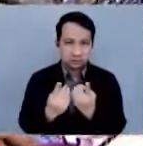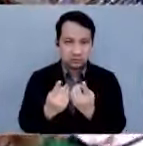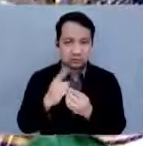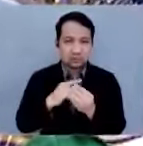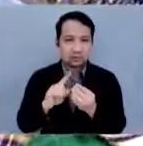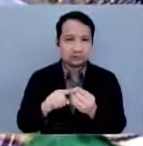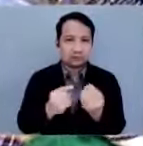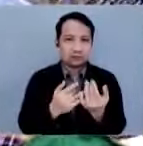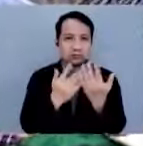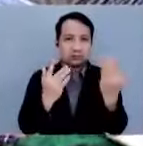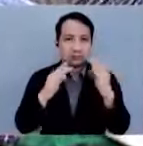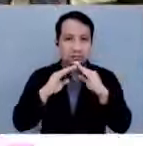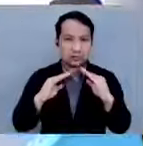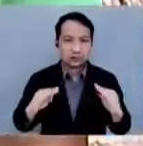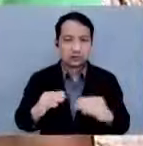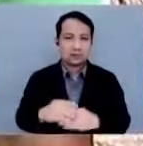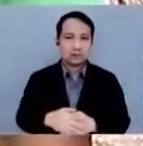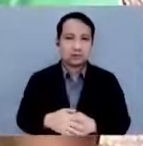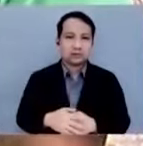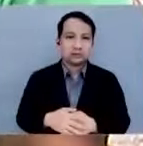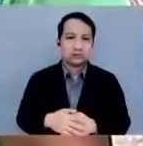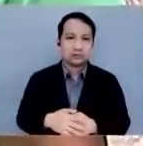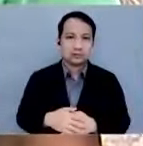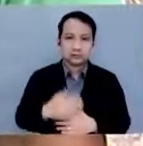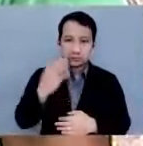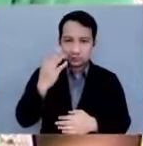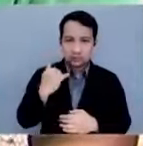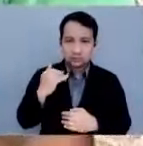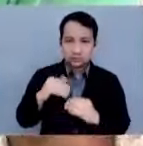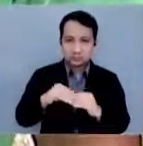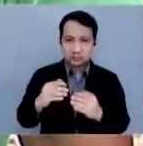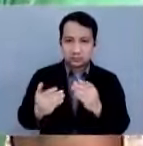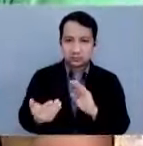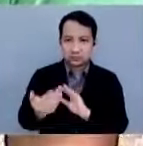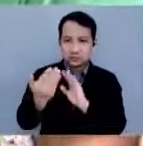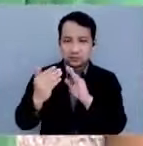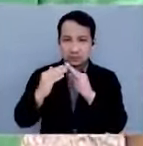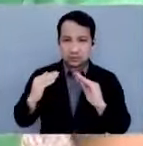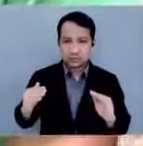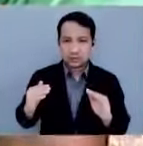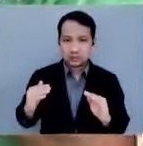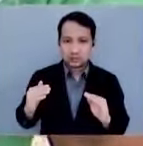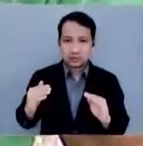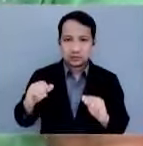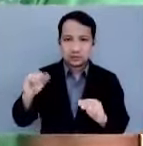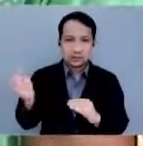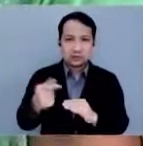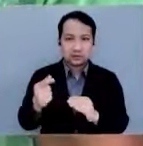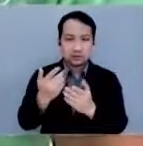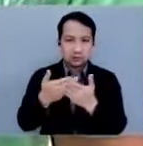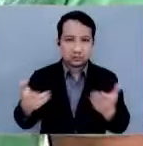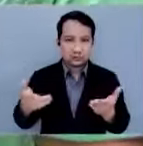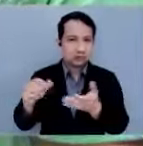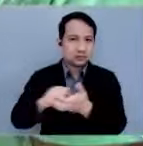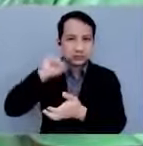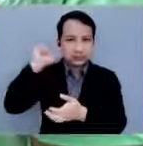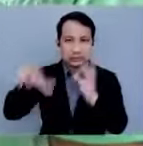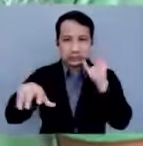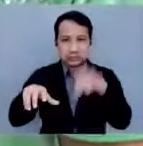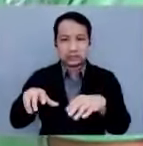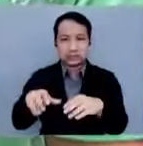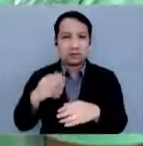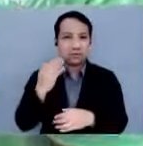bahay. Malakas yung apoy doon, tapos pagdating ko sa bahay, lahat ng mga gamit ko pinaghahagis ko na lang sa bintana. Kasi kung ano